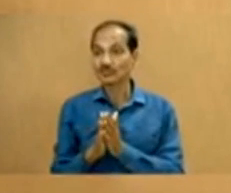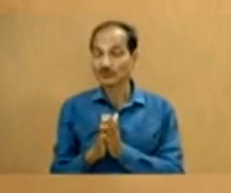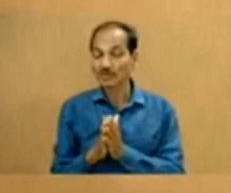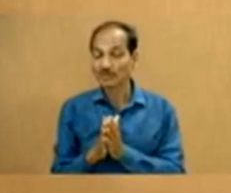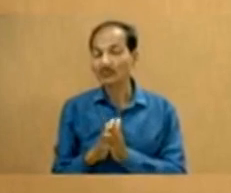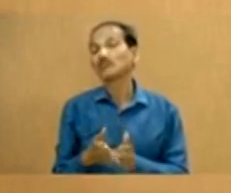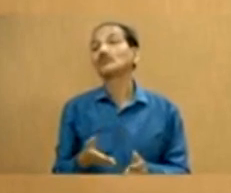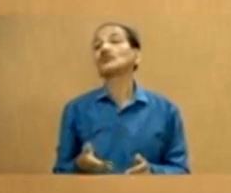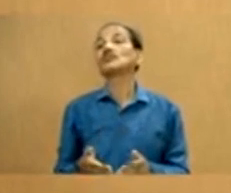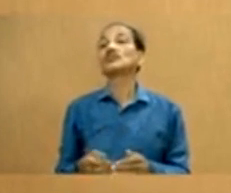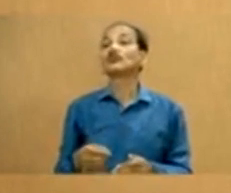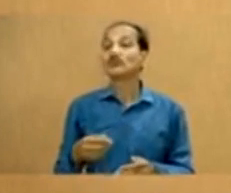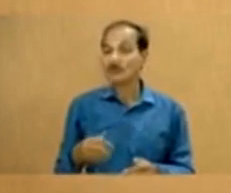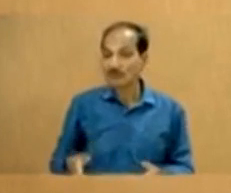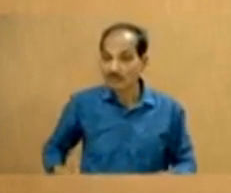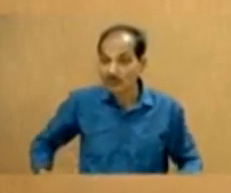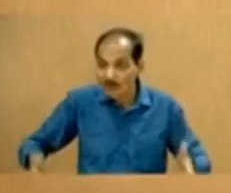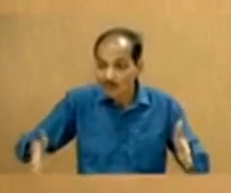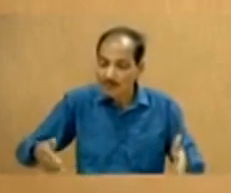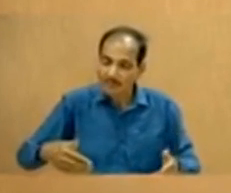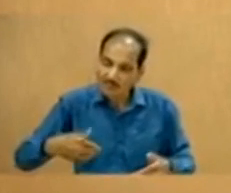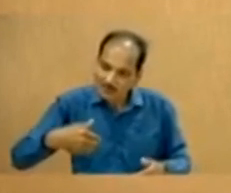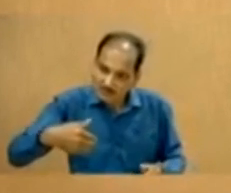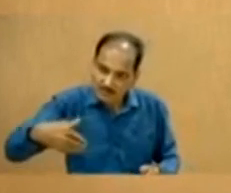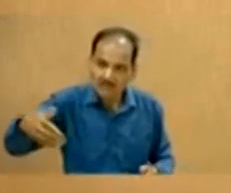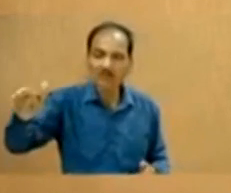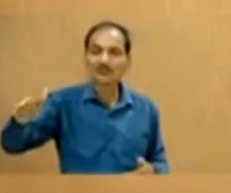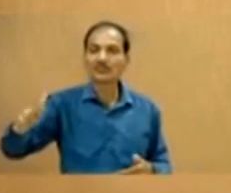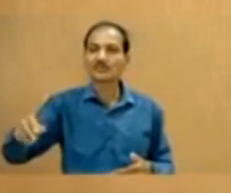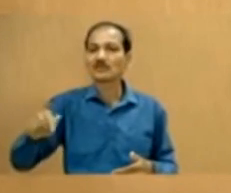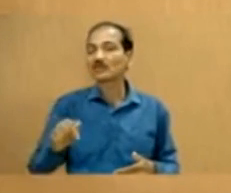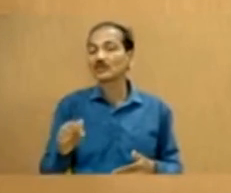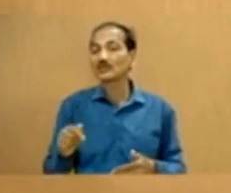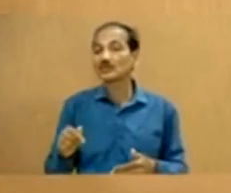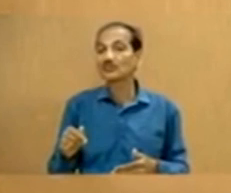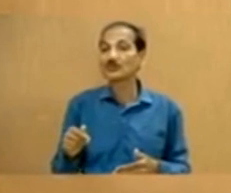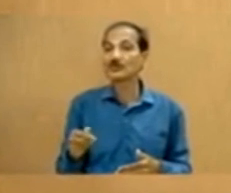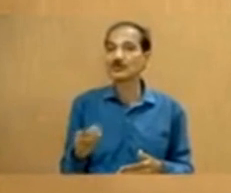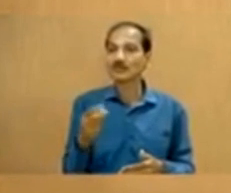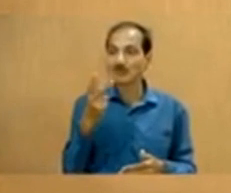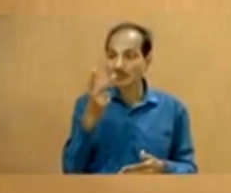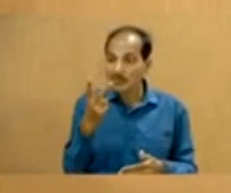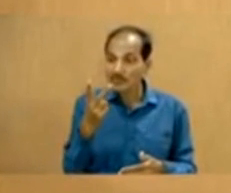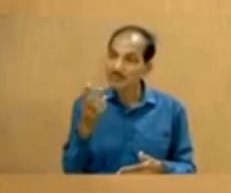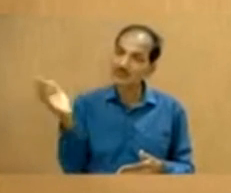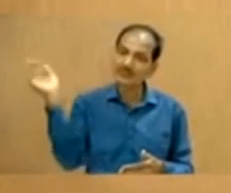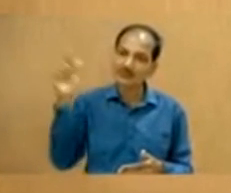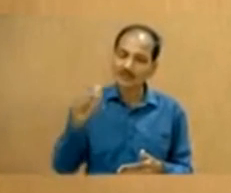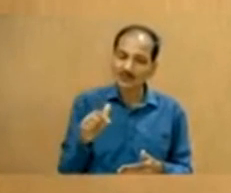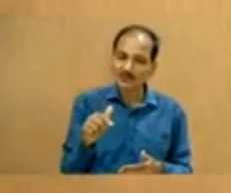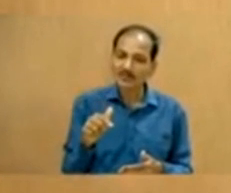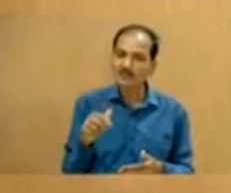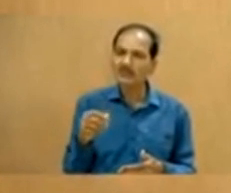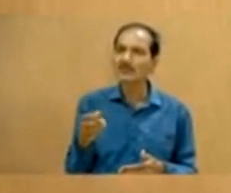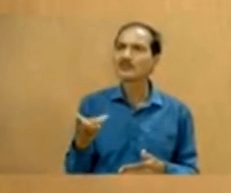ଅଥଚ ନଜରକୁ ଆସିଛି ଯେ କେତେଜଣ ଆମ୍ବୁଲାନ୍ସ ଡ୍ରାଇଭର ସେମାନେ ପାସେଞ୍ଜର ନେଇଛନ୍ତି